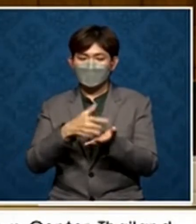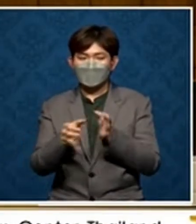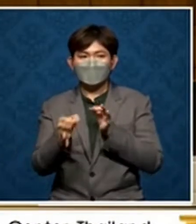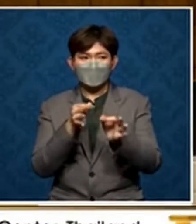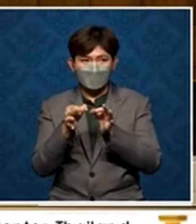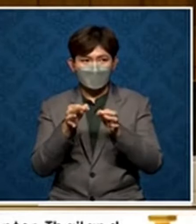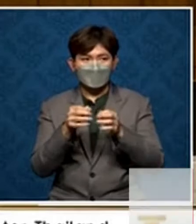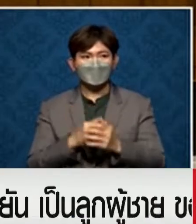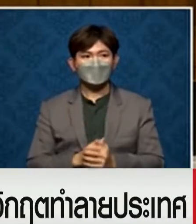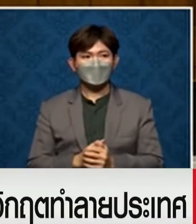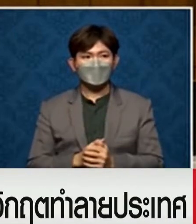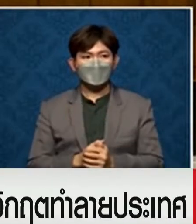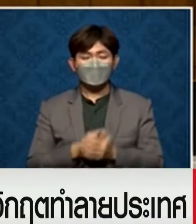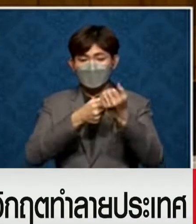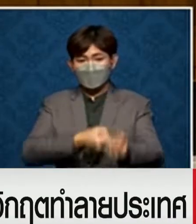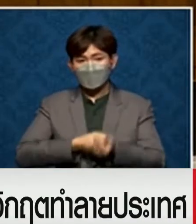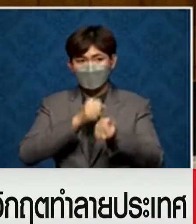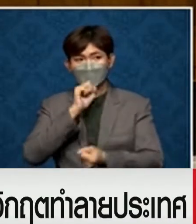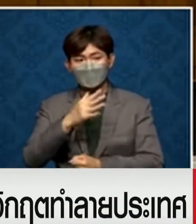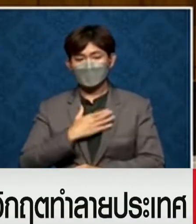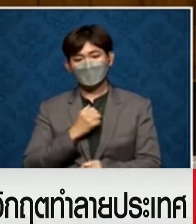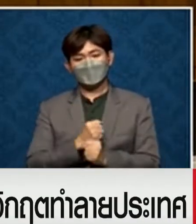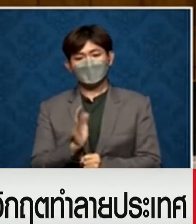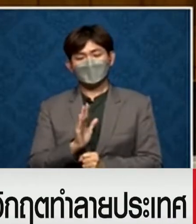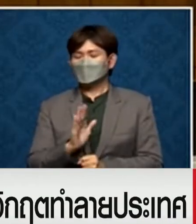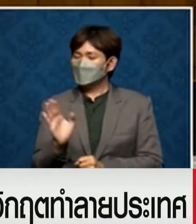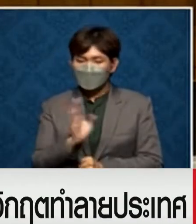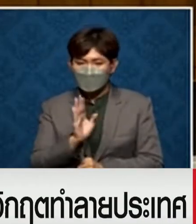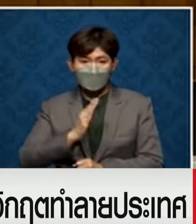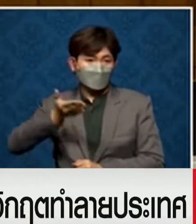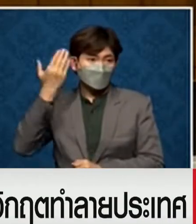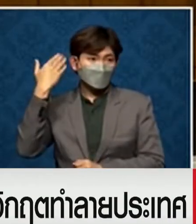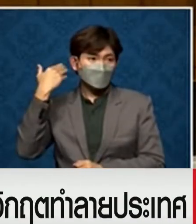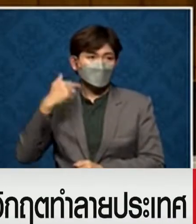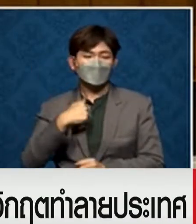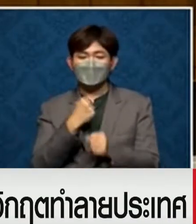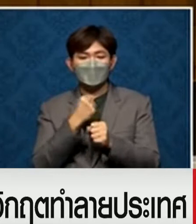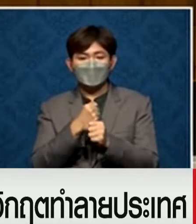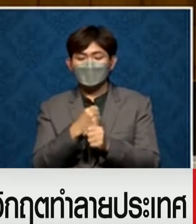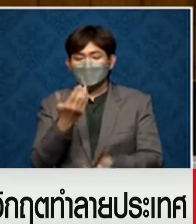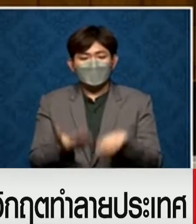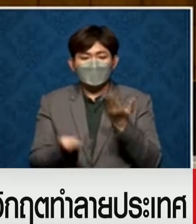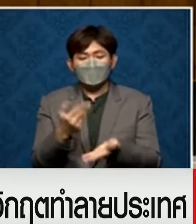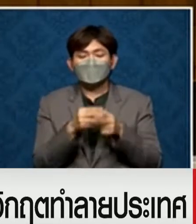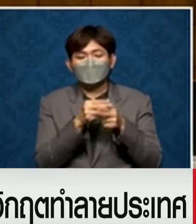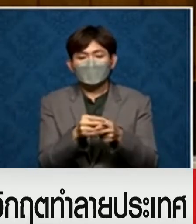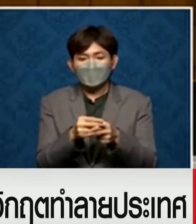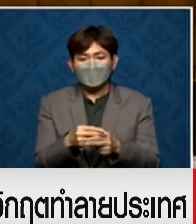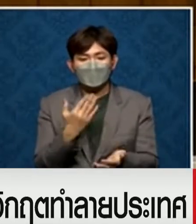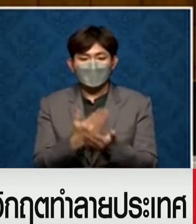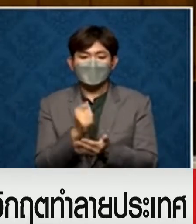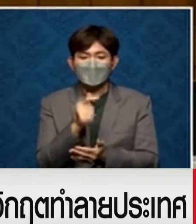เวทีต่างประเทศไม่เคยน้อยหน้าใครได้รับการตอบรับจากผู้ทั่วประเทศแล้วก็ยังบอกอีกว่า